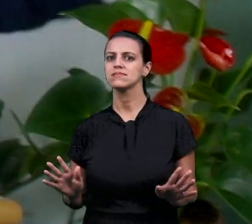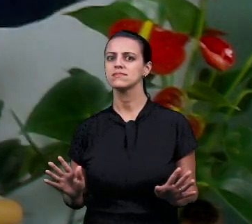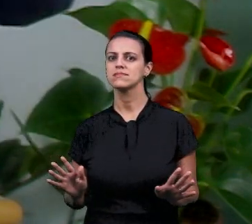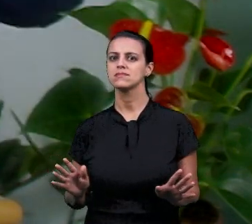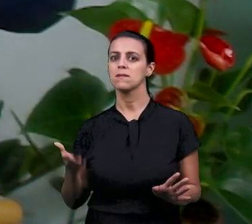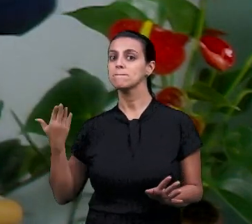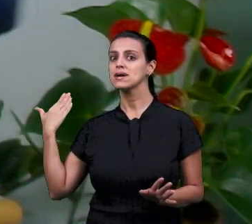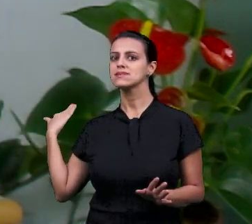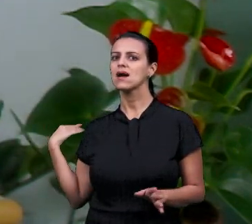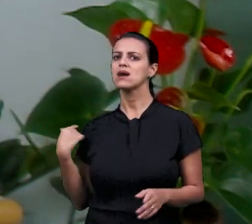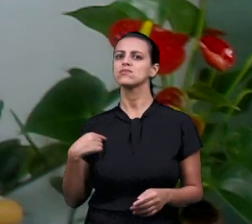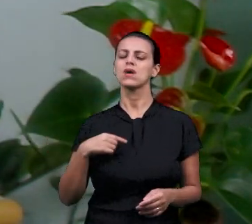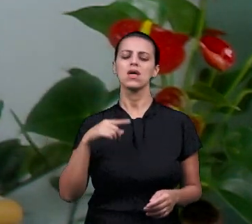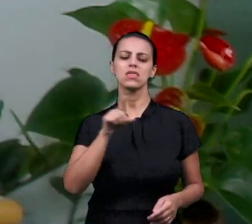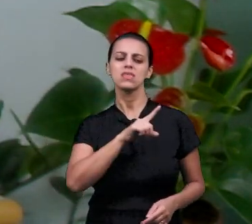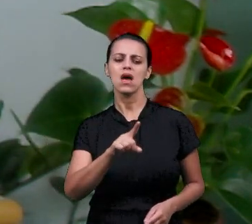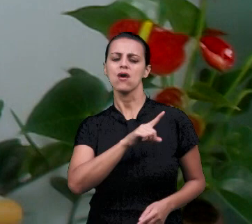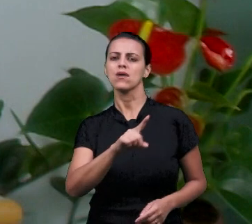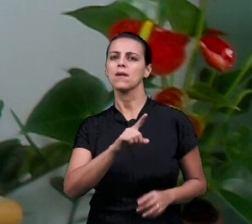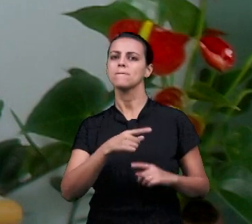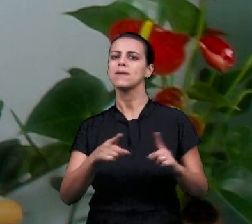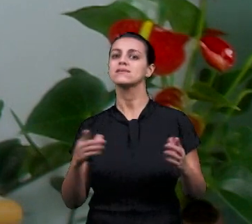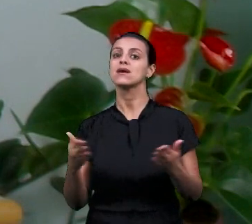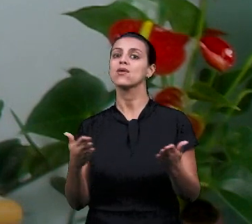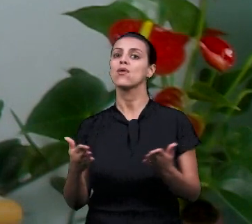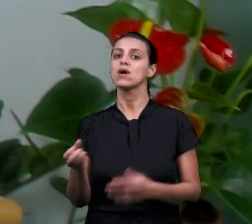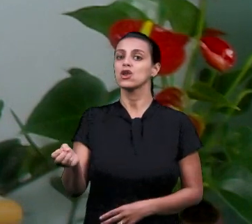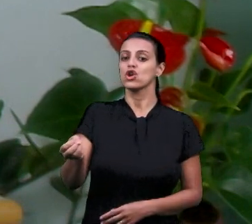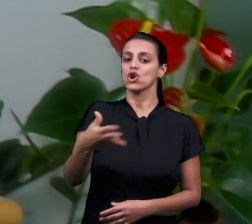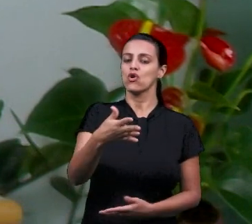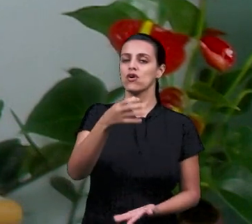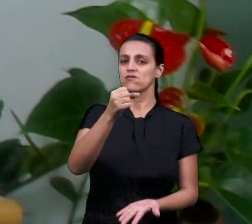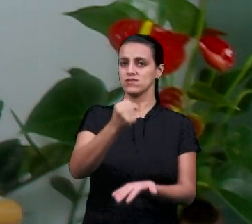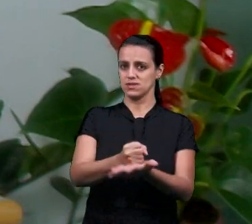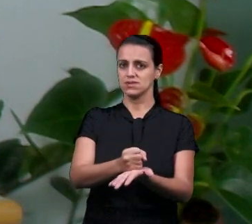Testament. On va faire ceci, cela. Au Nouveau Testament,